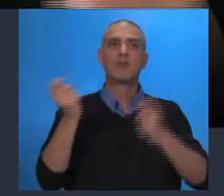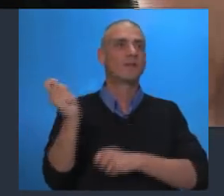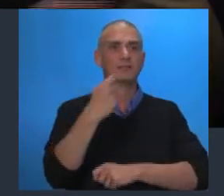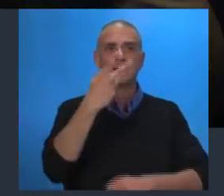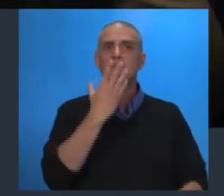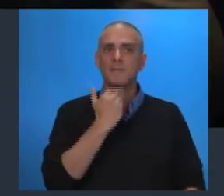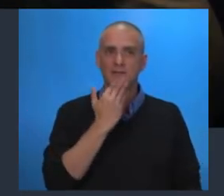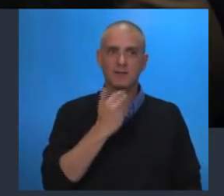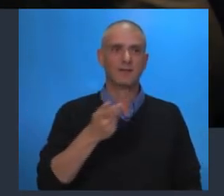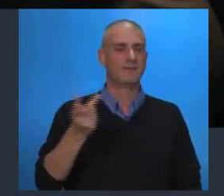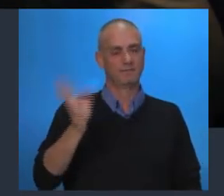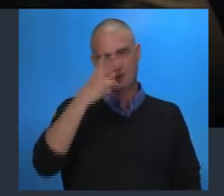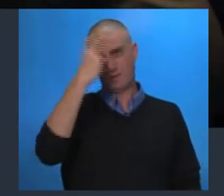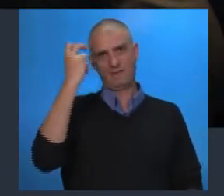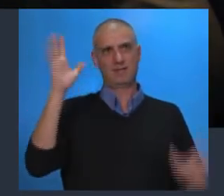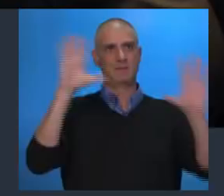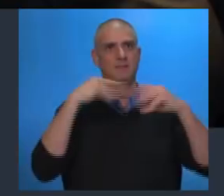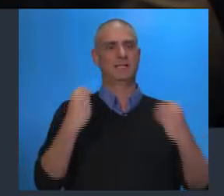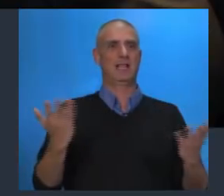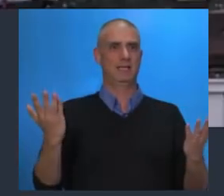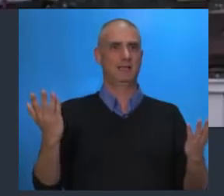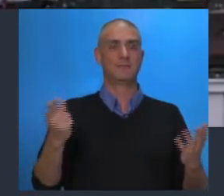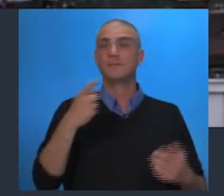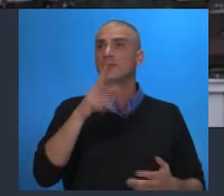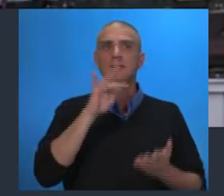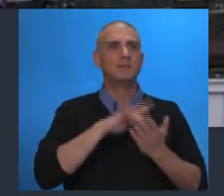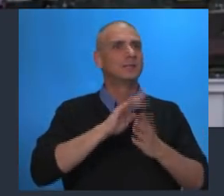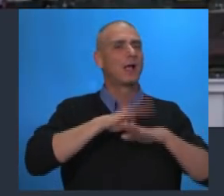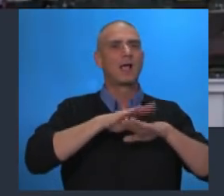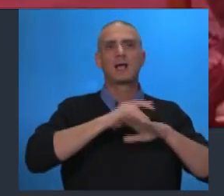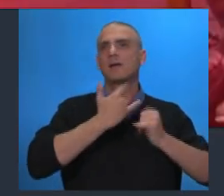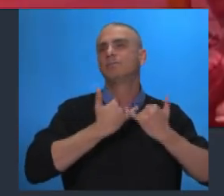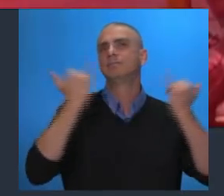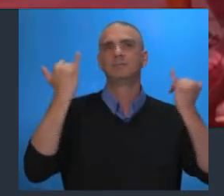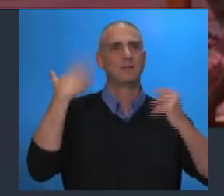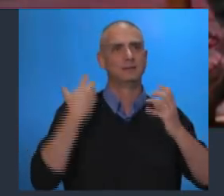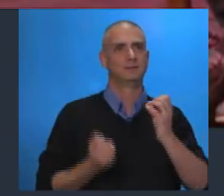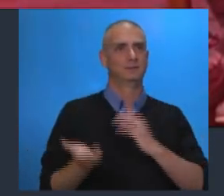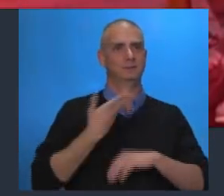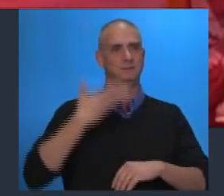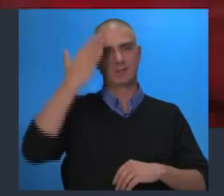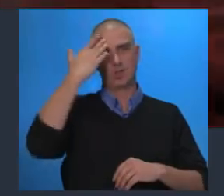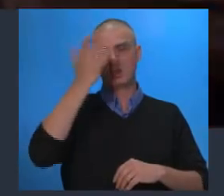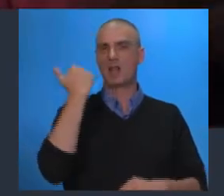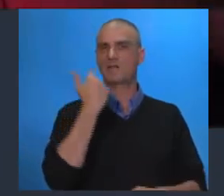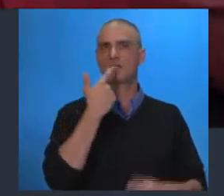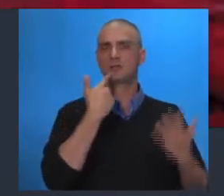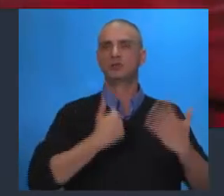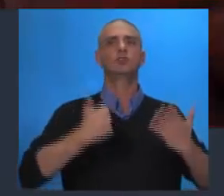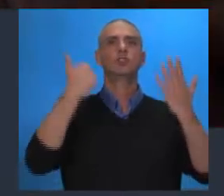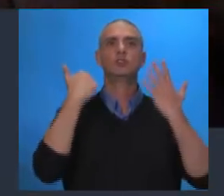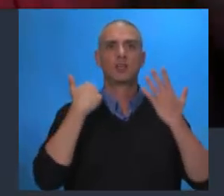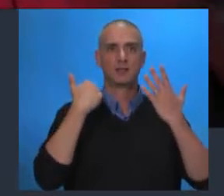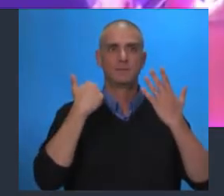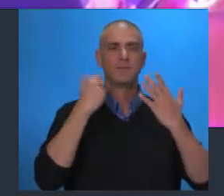בעברית, ומסע אל חר בערבית. נסרין קדרי נמצאת בשיא הקריירה שלה מאז פרצה לתודעה הציבורית לפני כשש שנים.